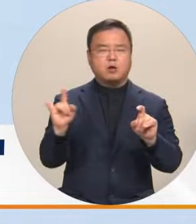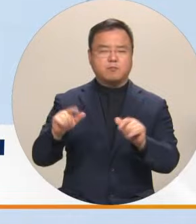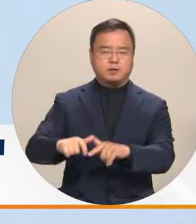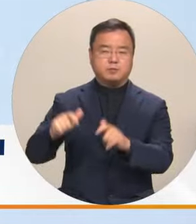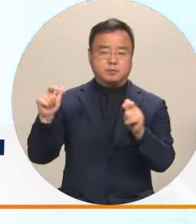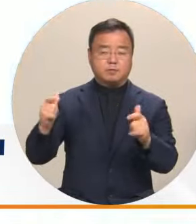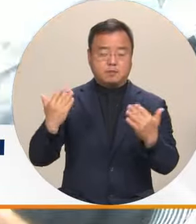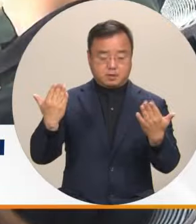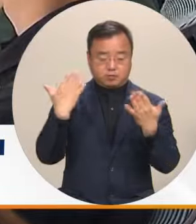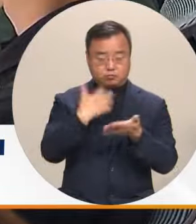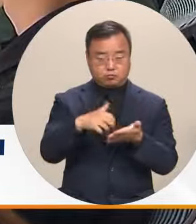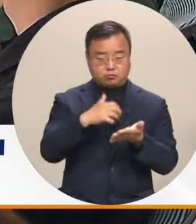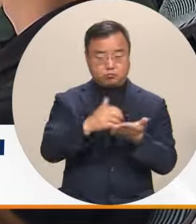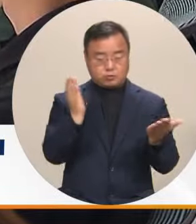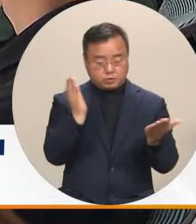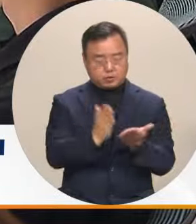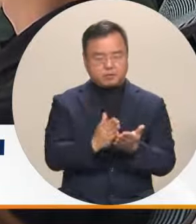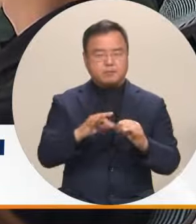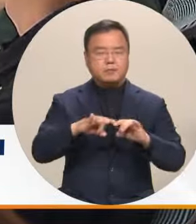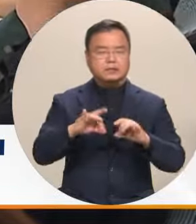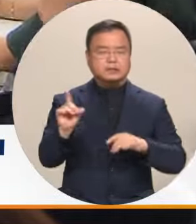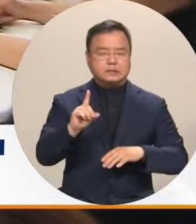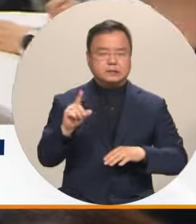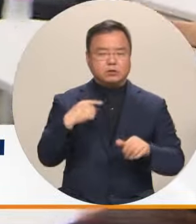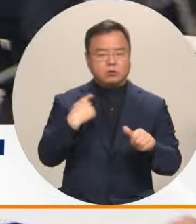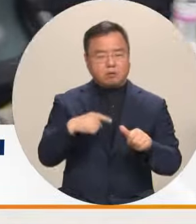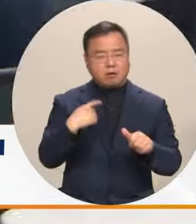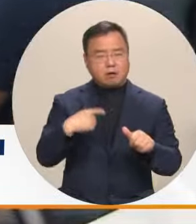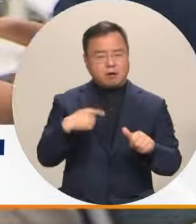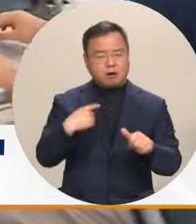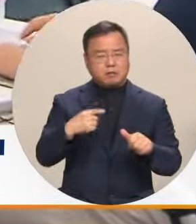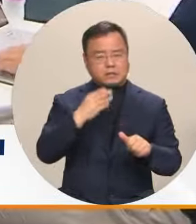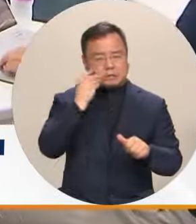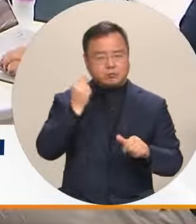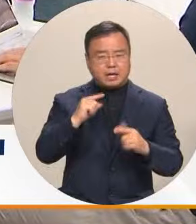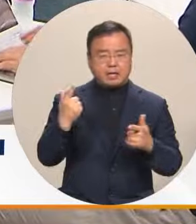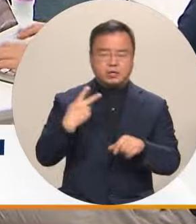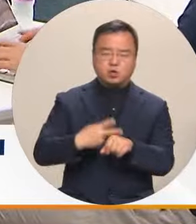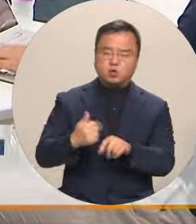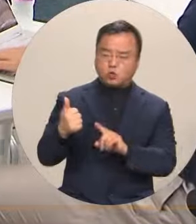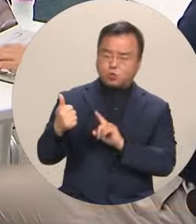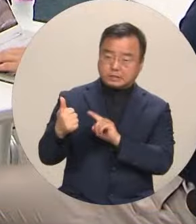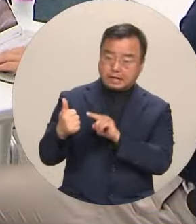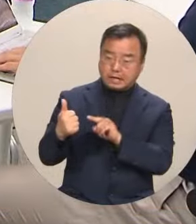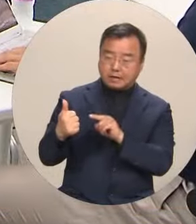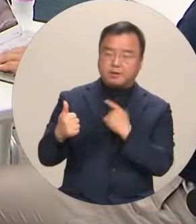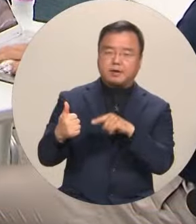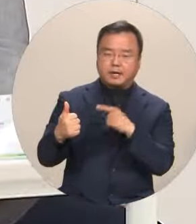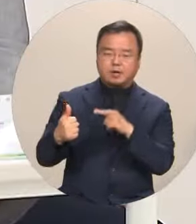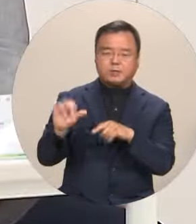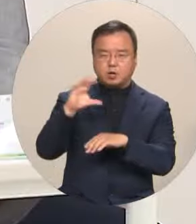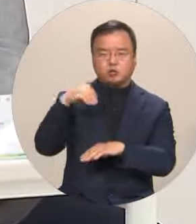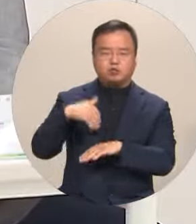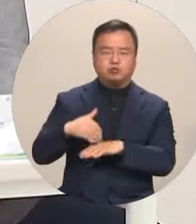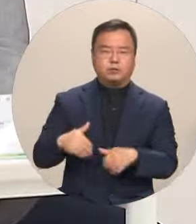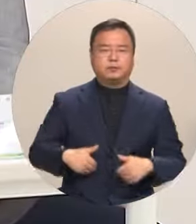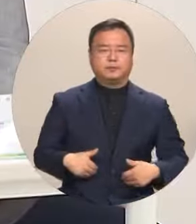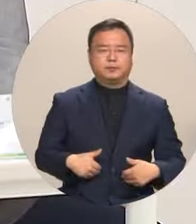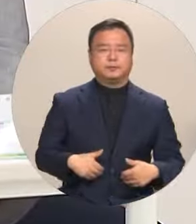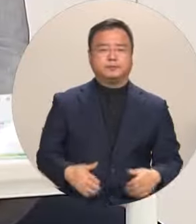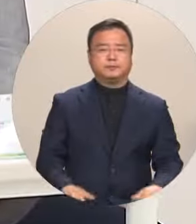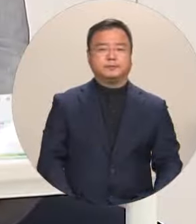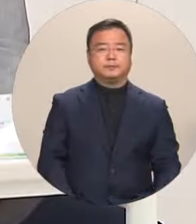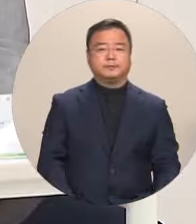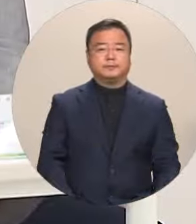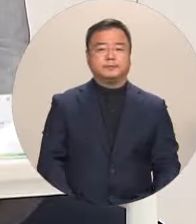학교 수만큼이나 디지털 교육에 익숙지 않은 교사들을 위한 재교육이 절실하다는 지적입니다 EBS 뉴스